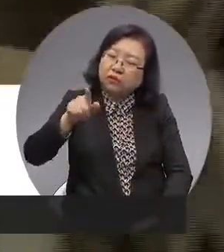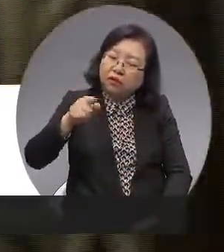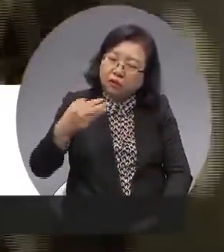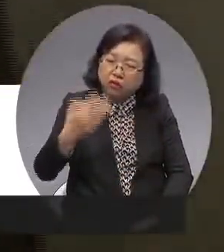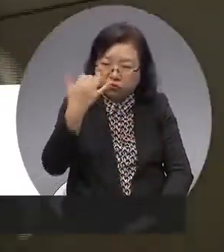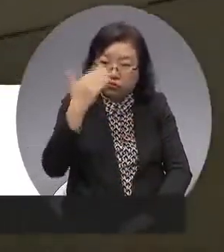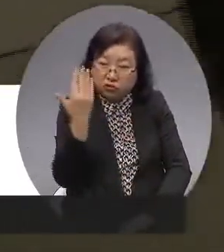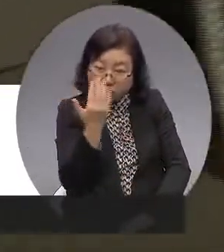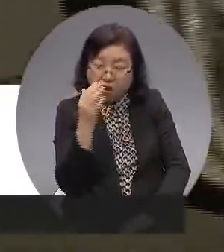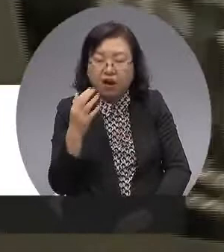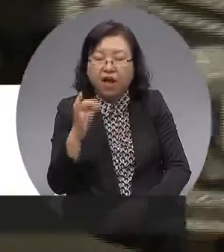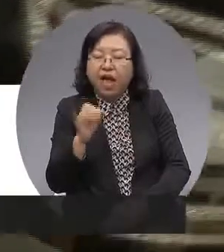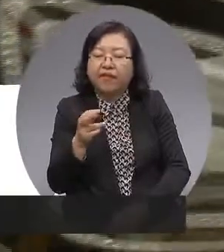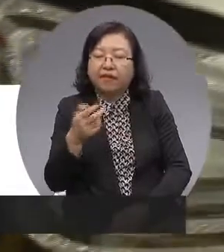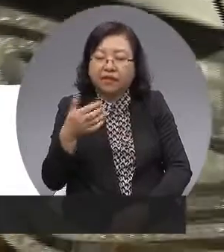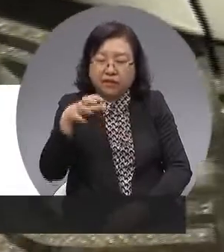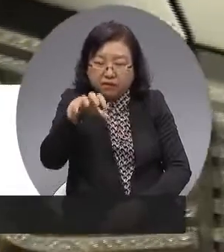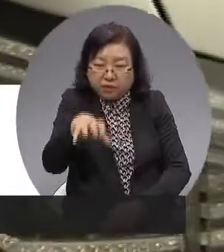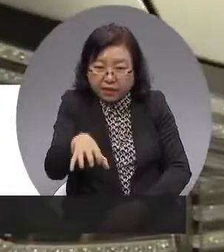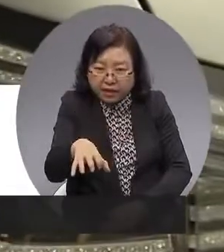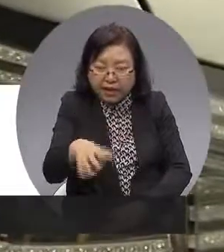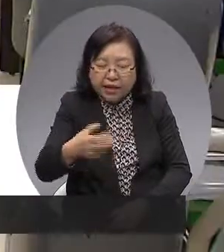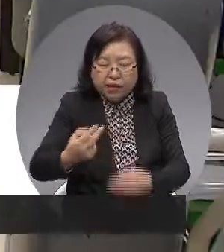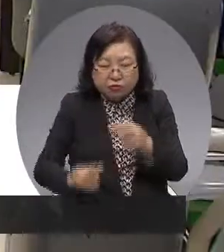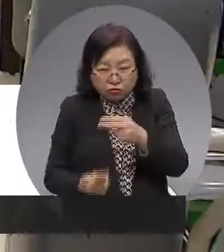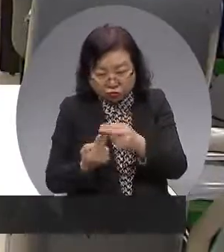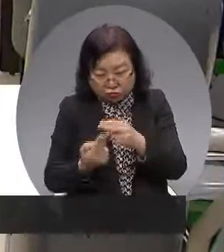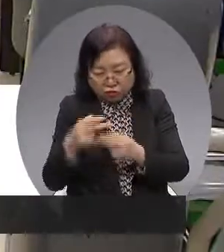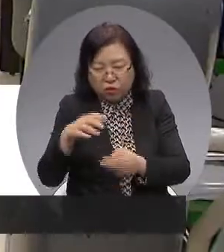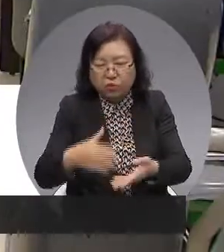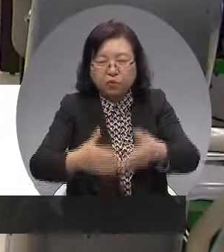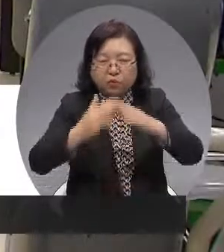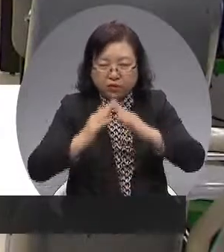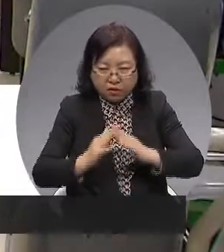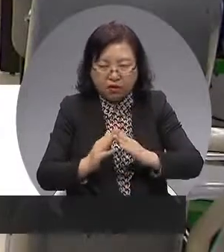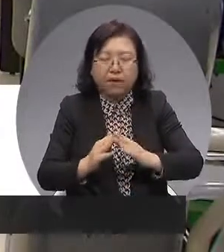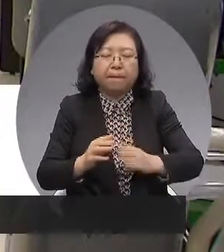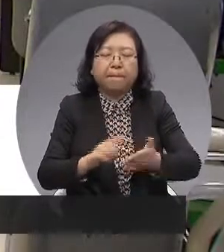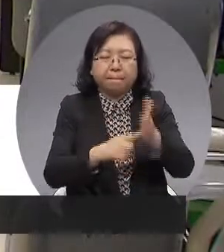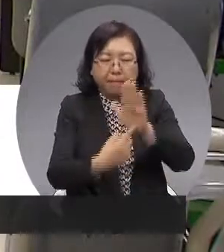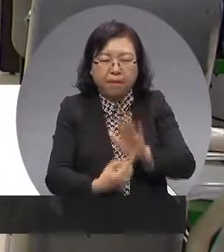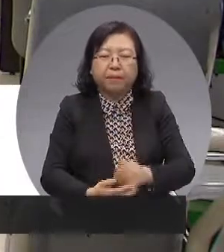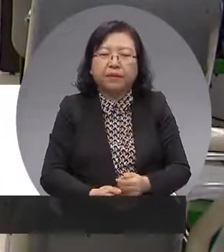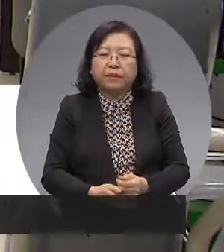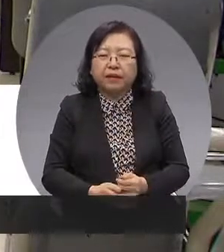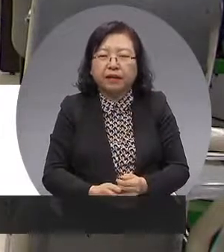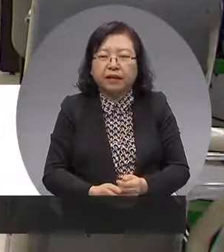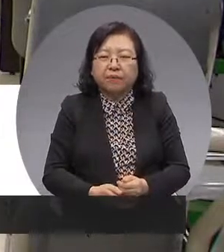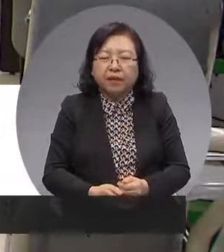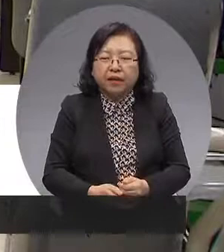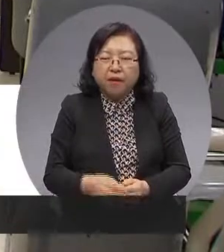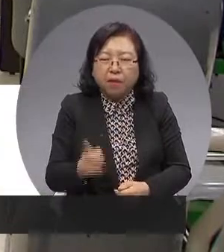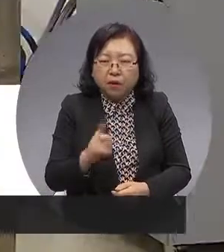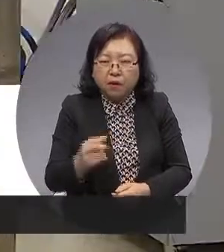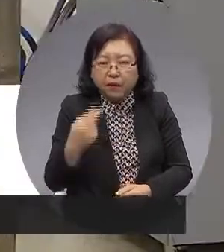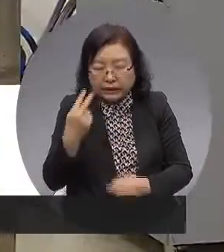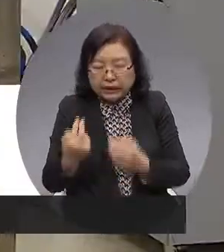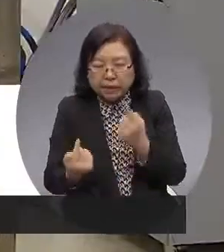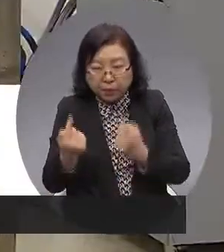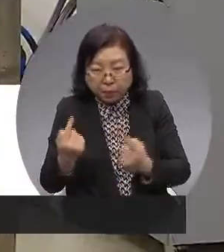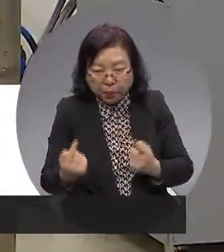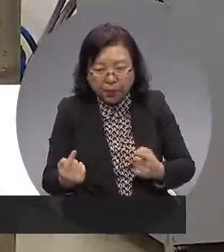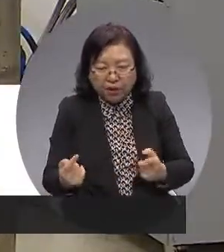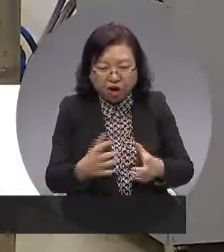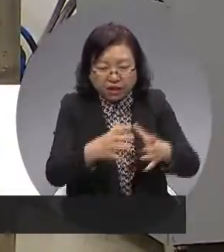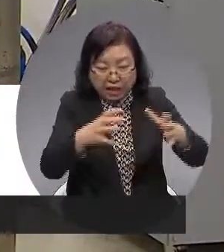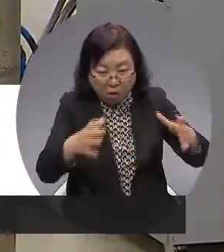충청에너지서비스에 액화수소 충전소를 짓는다고 밝혔습니다. 액화수소는 기체보다 대용량